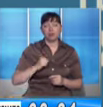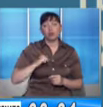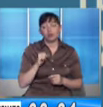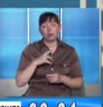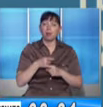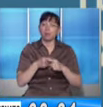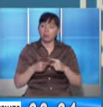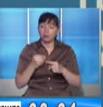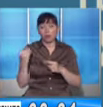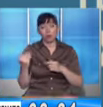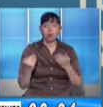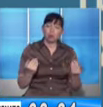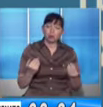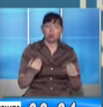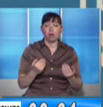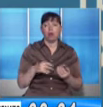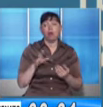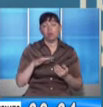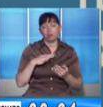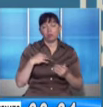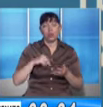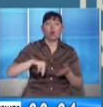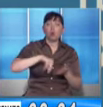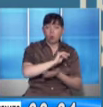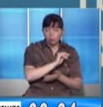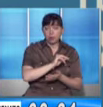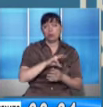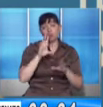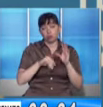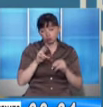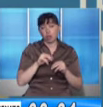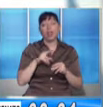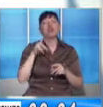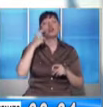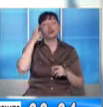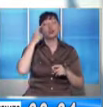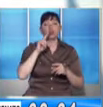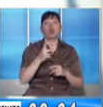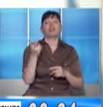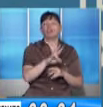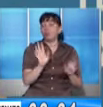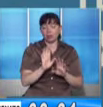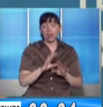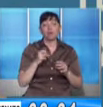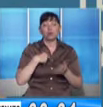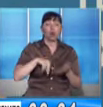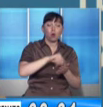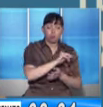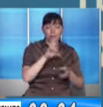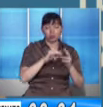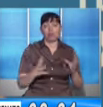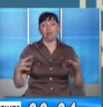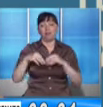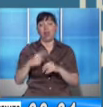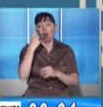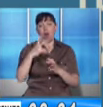era meu, jumătate era ei, după care l-am răscumpărat de la ea și de asta acolo apar două cote. Am înțeles. Dar este un singur apartament. Deci, din acest